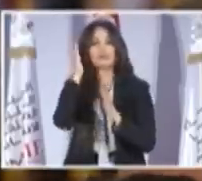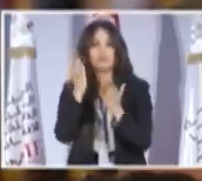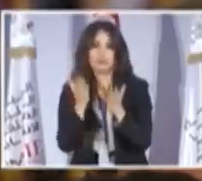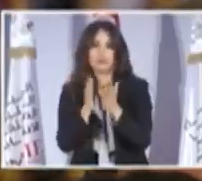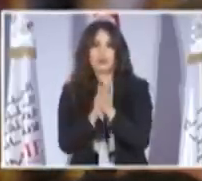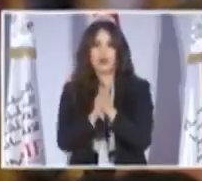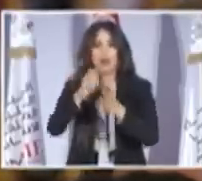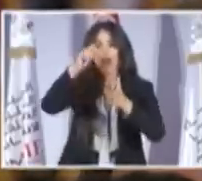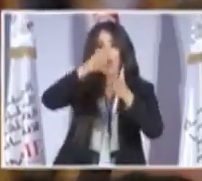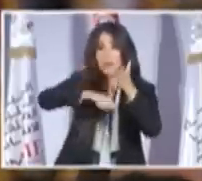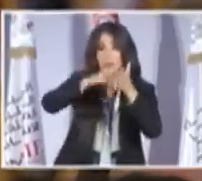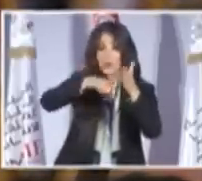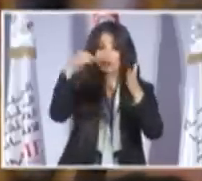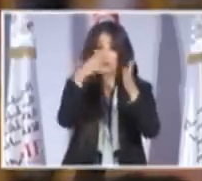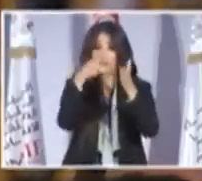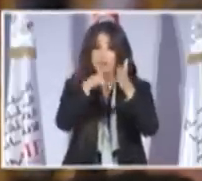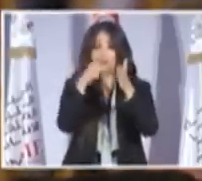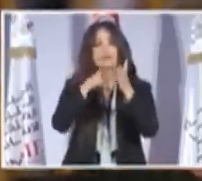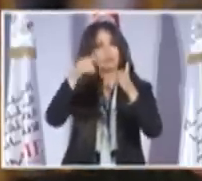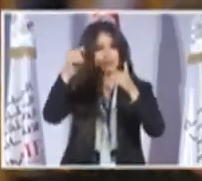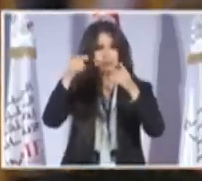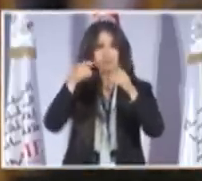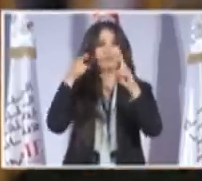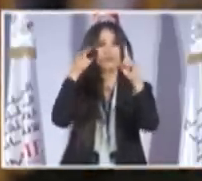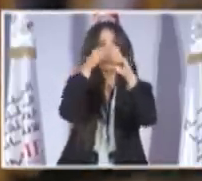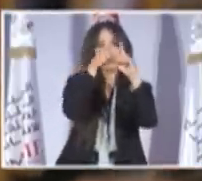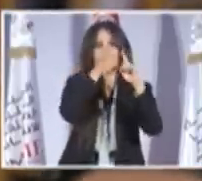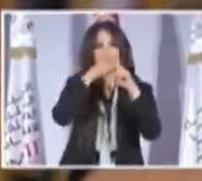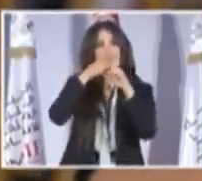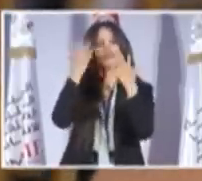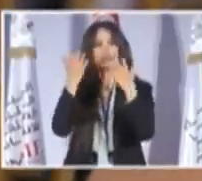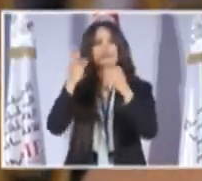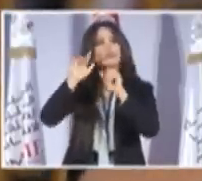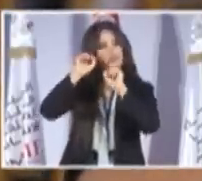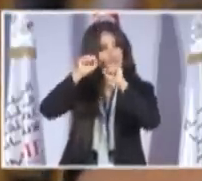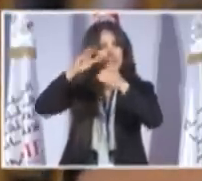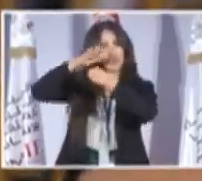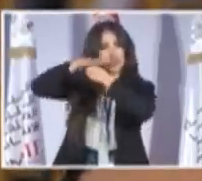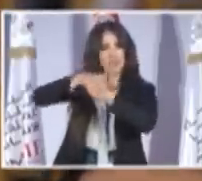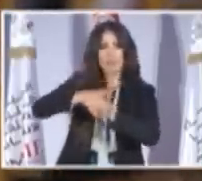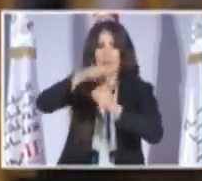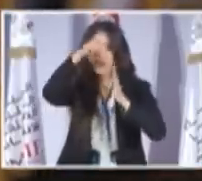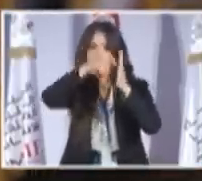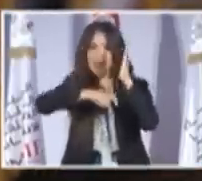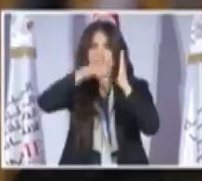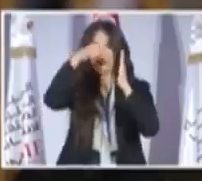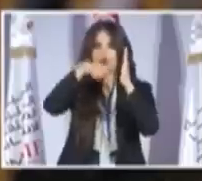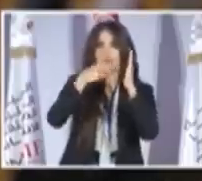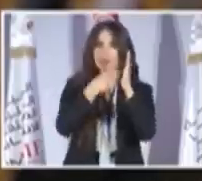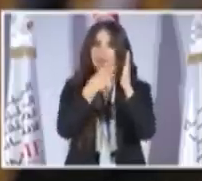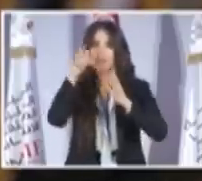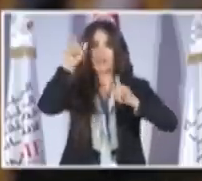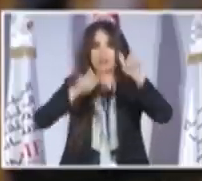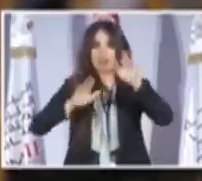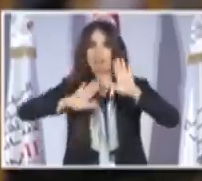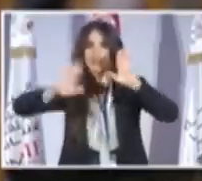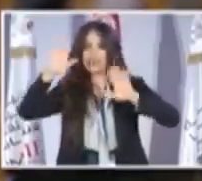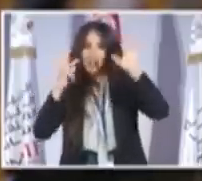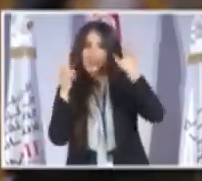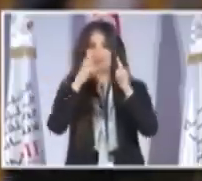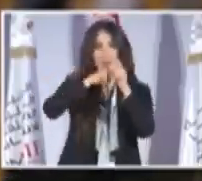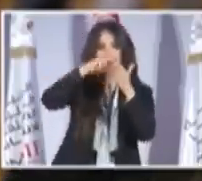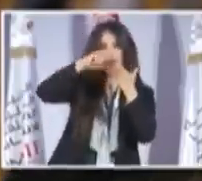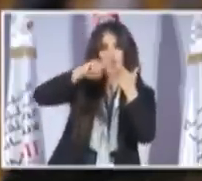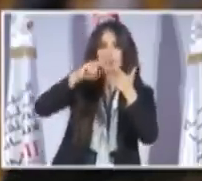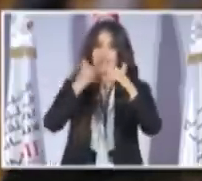هذه المخالفه بوابه من اجل اسقاط بعض القائمه القائمه للمرشحين في هذه ال اه